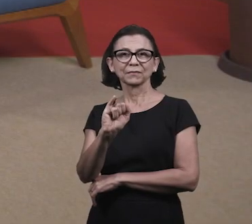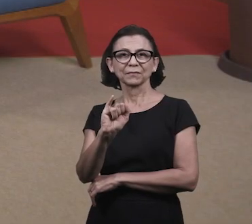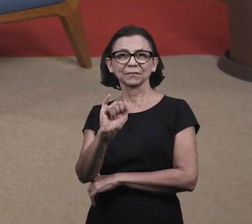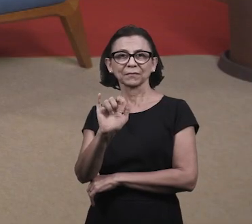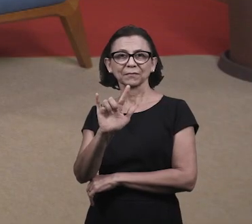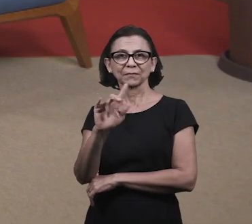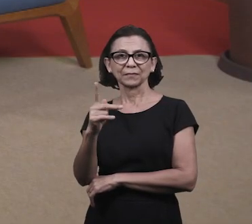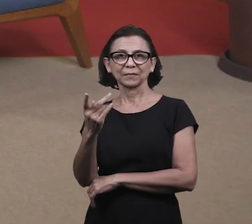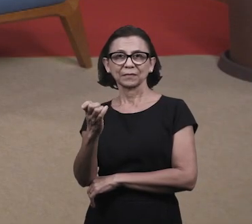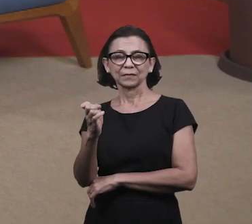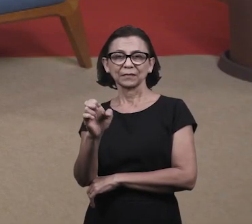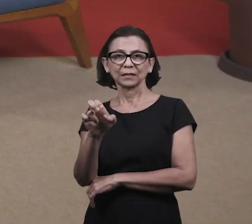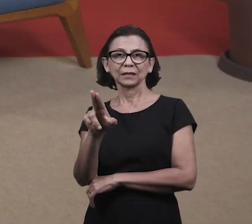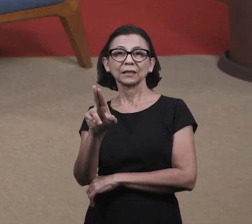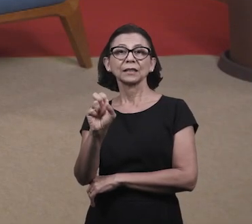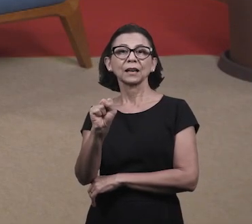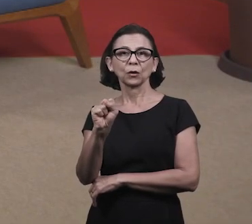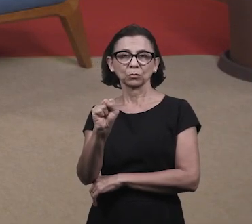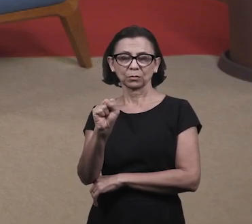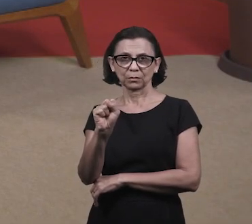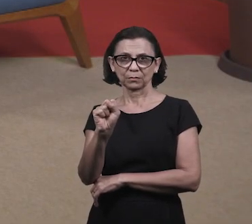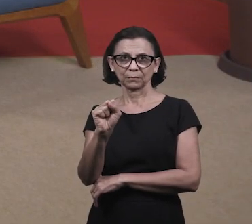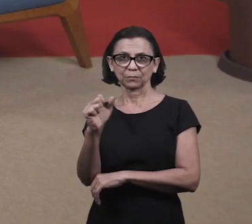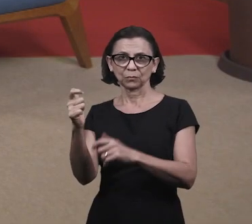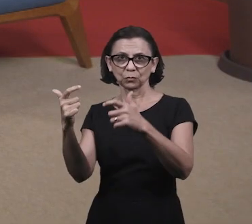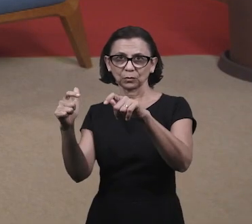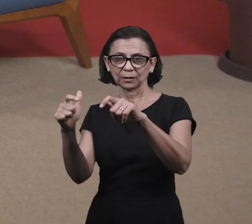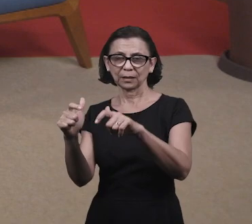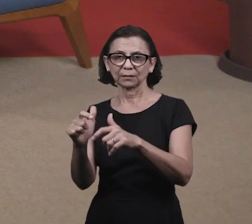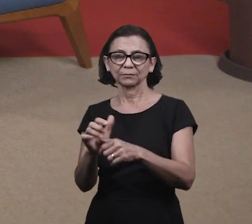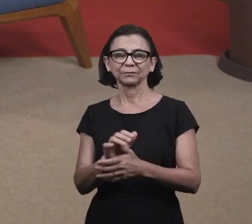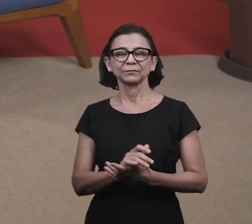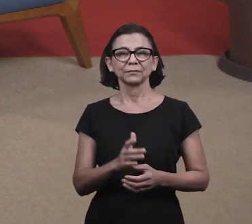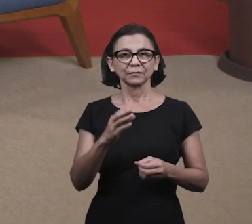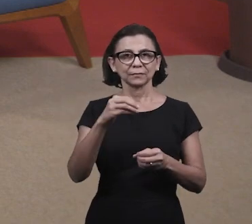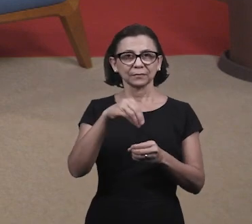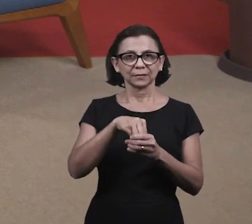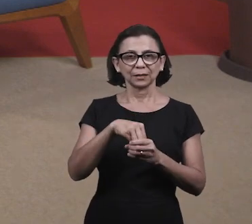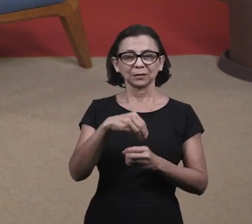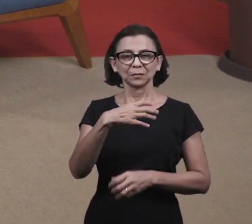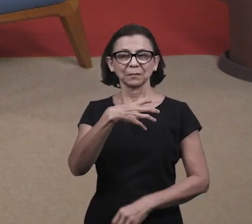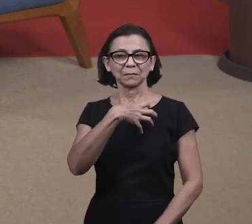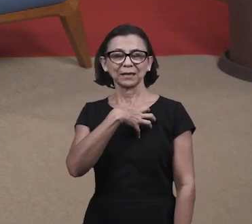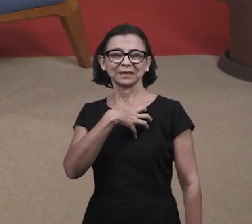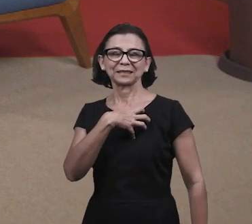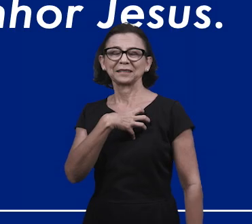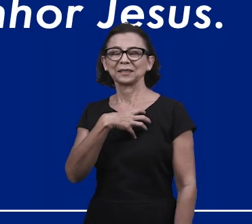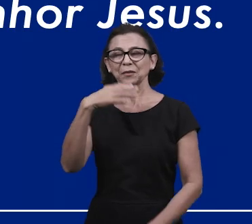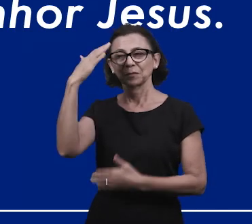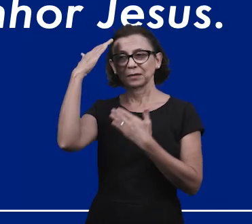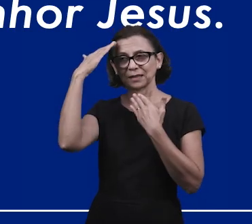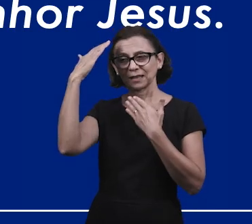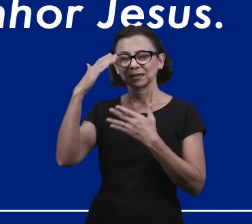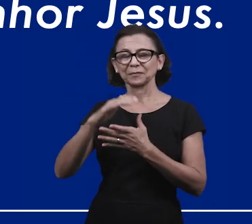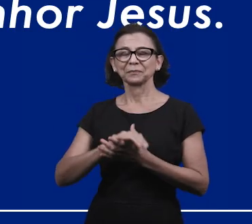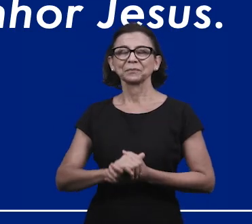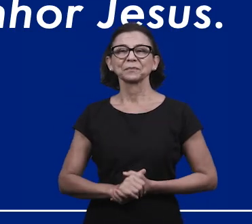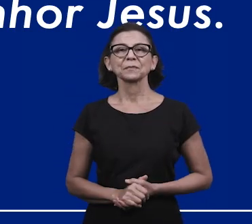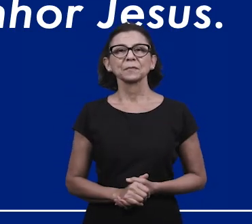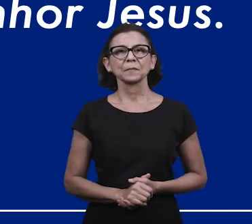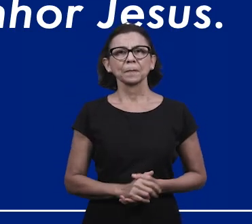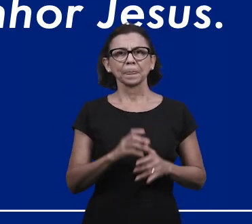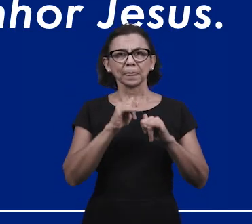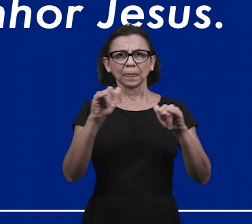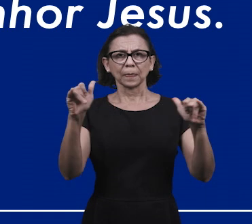Porto. Elle est de Ilhéus, dans l'état de Bahia. Et nous allons lire ici la participation qui a été envoyée, le message qui nous a été